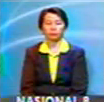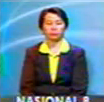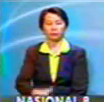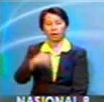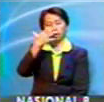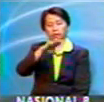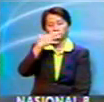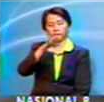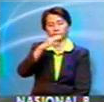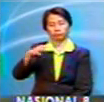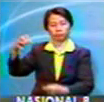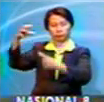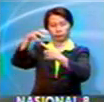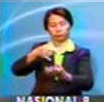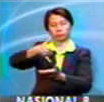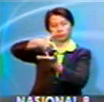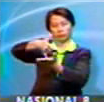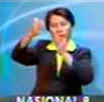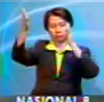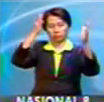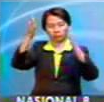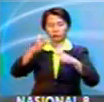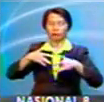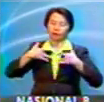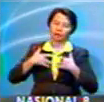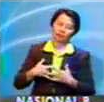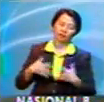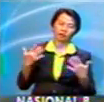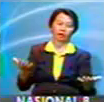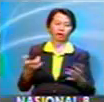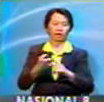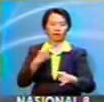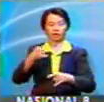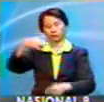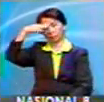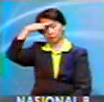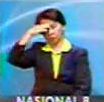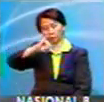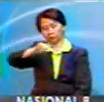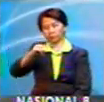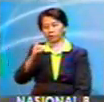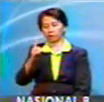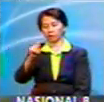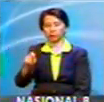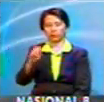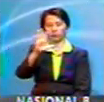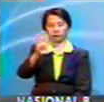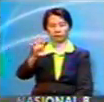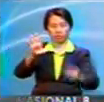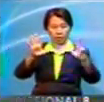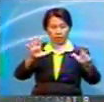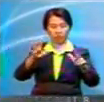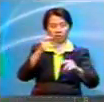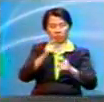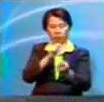Pahang mempertahankan kejuaraan Piala Malaysia. Kekecewakan juara Liga Super Johor Darul Ta'zim JDT 5-3